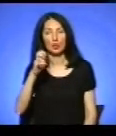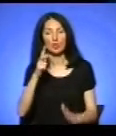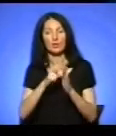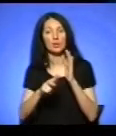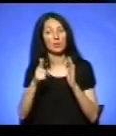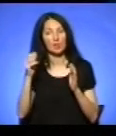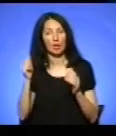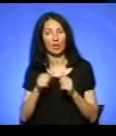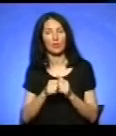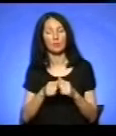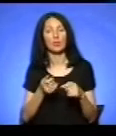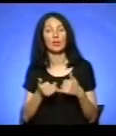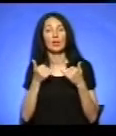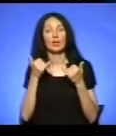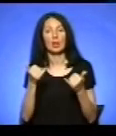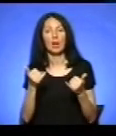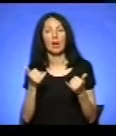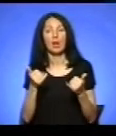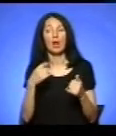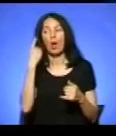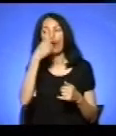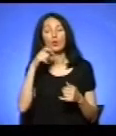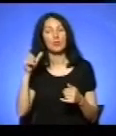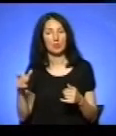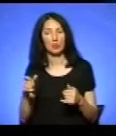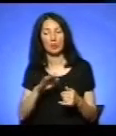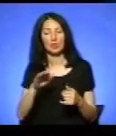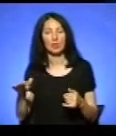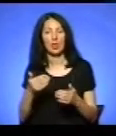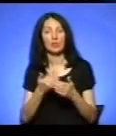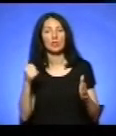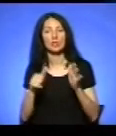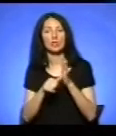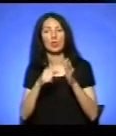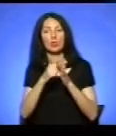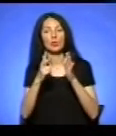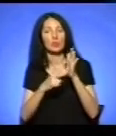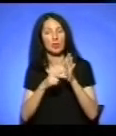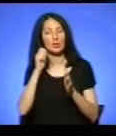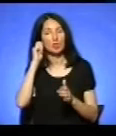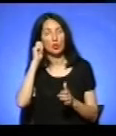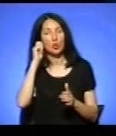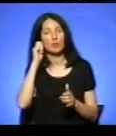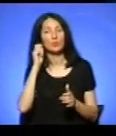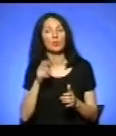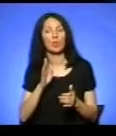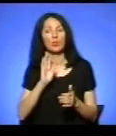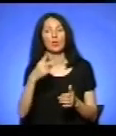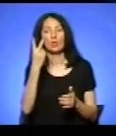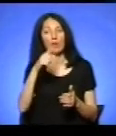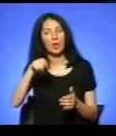1480 гривень. Для осіб, дітей від 6 до 17 років, коригуючий коефіцієнт буде